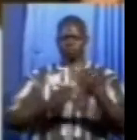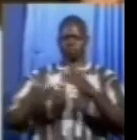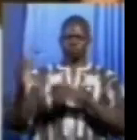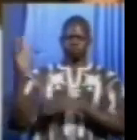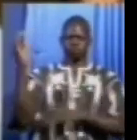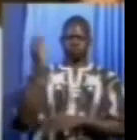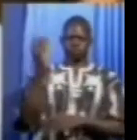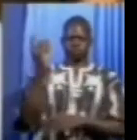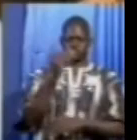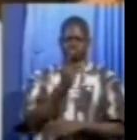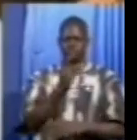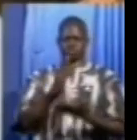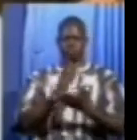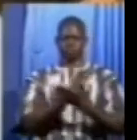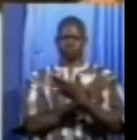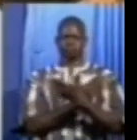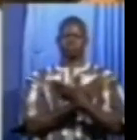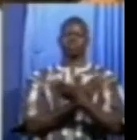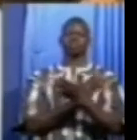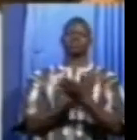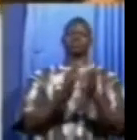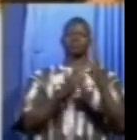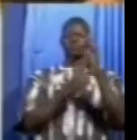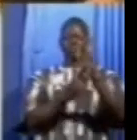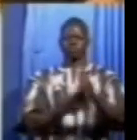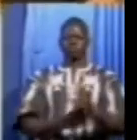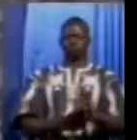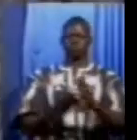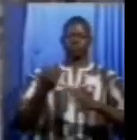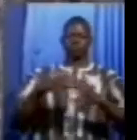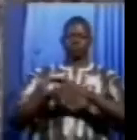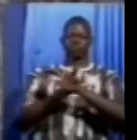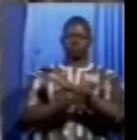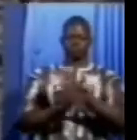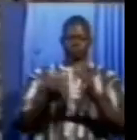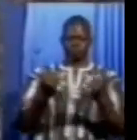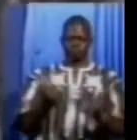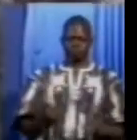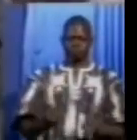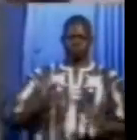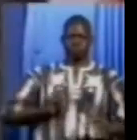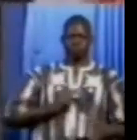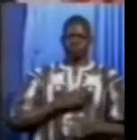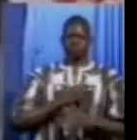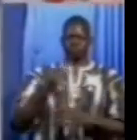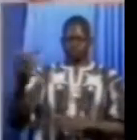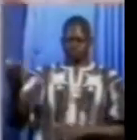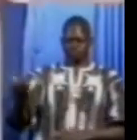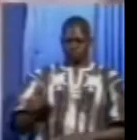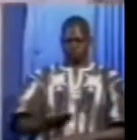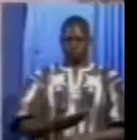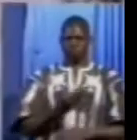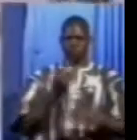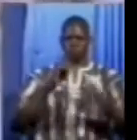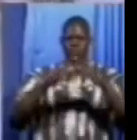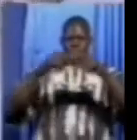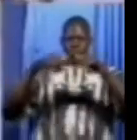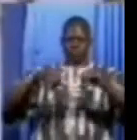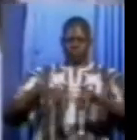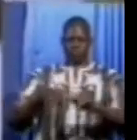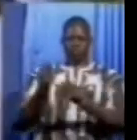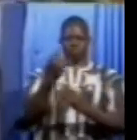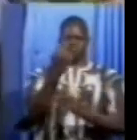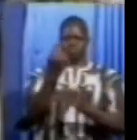la démocratie et le progrès, rayonne dans la province du Kénédougou. Et nous les invitons à rester toujours